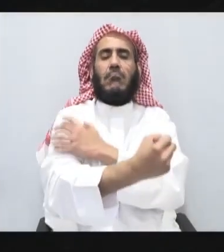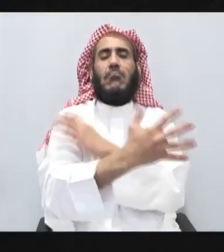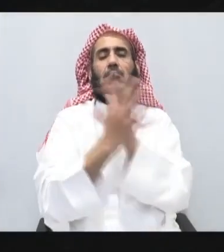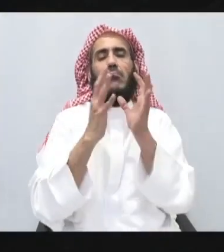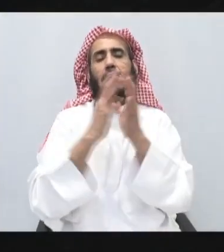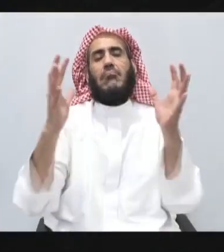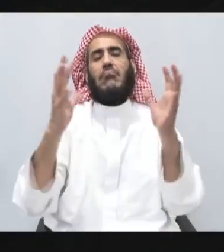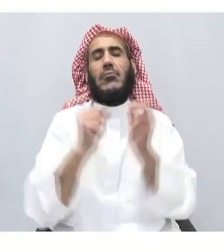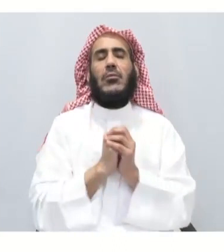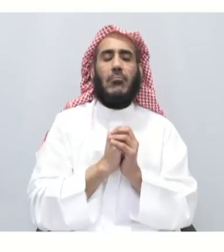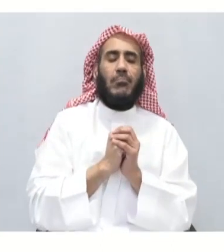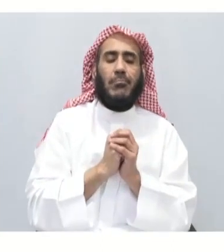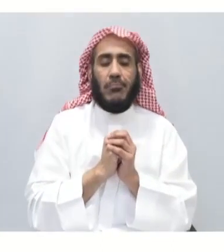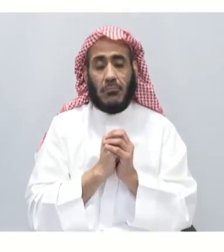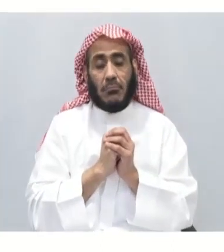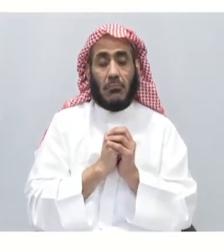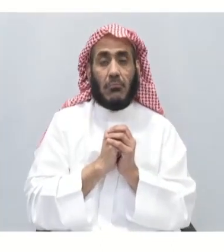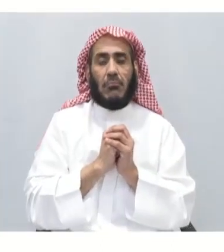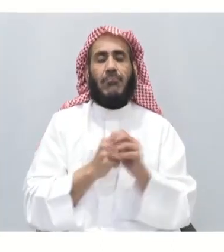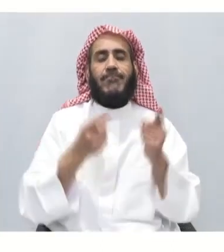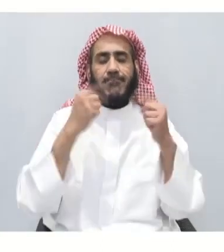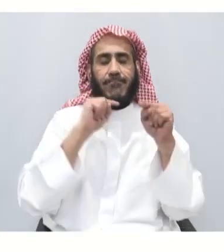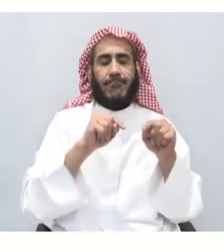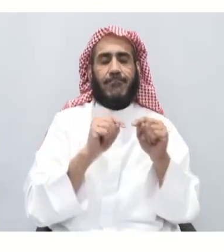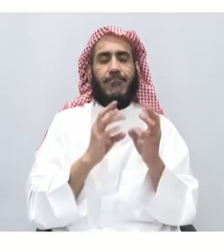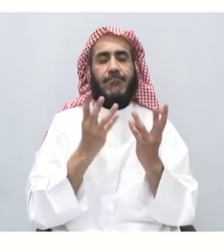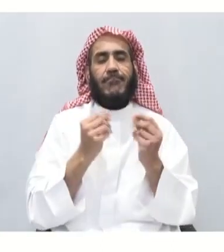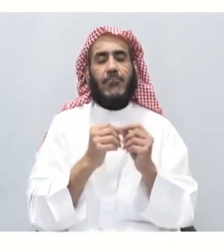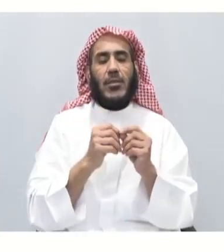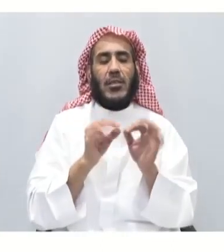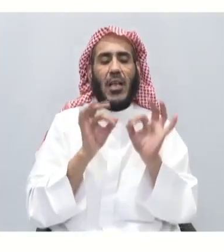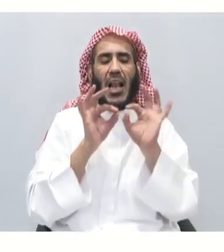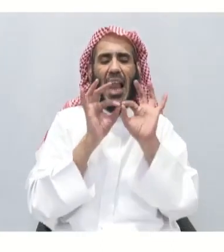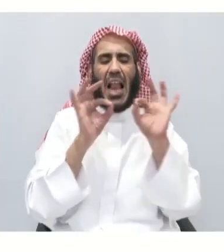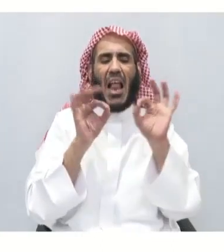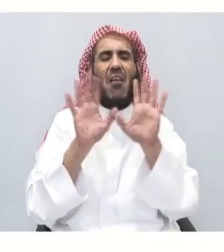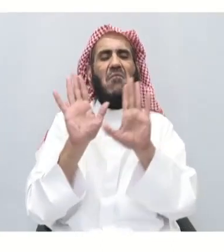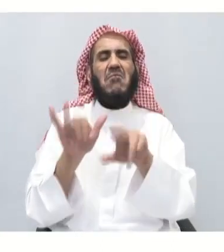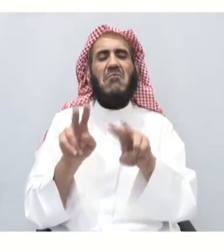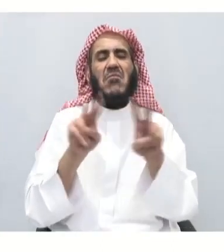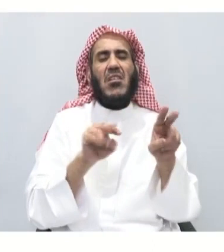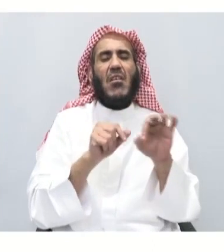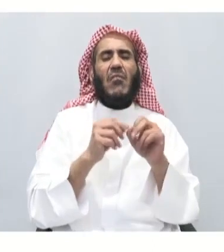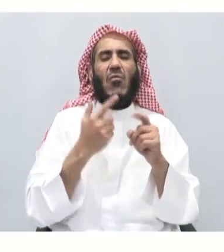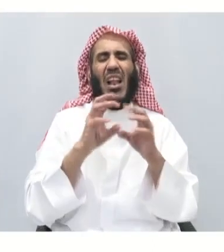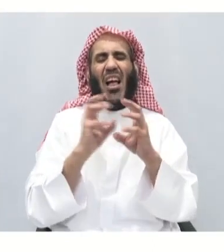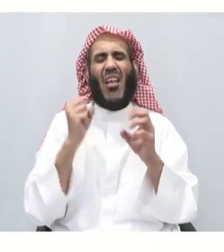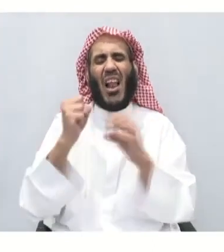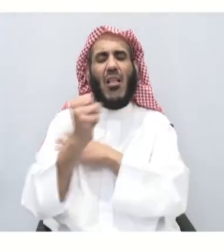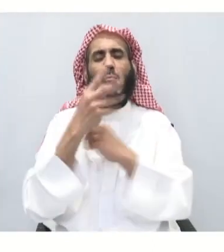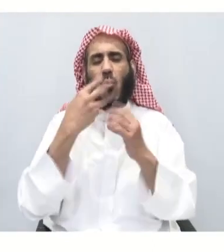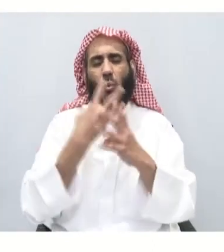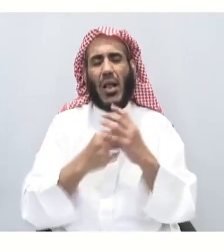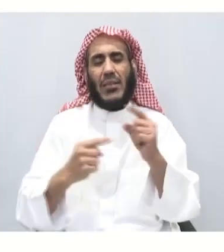حجم العضلات اذا لدينا عدد الالياف نفسه من منذ الولاده